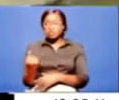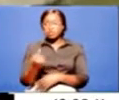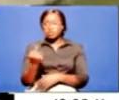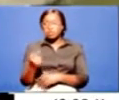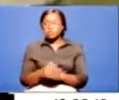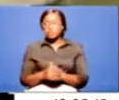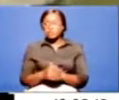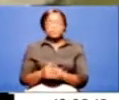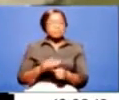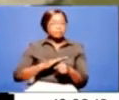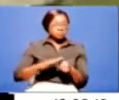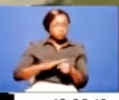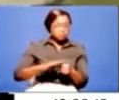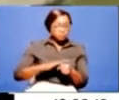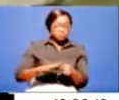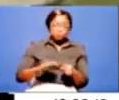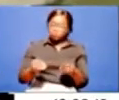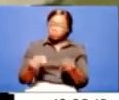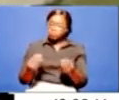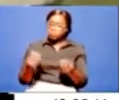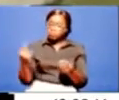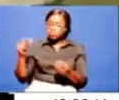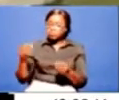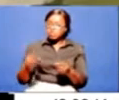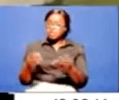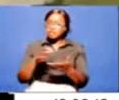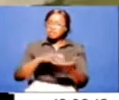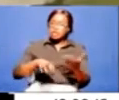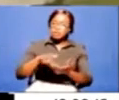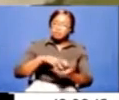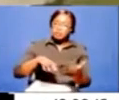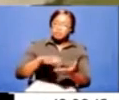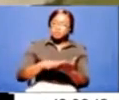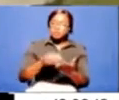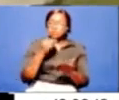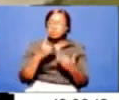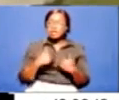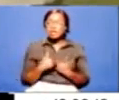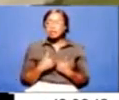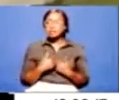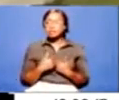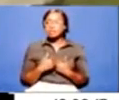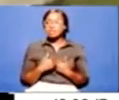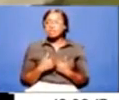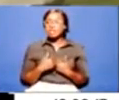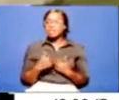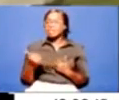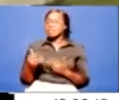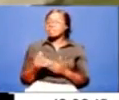sukuma na wapatia. Nachanganya na kile chakula licho nacho, kama wale ambao wako pale